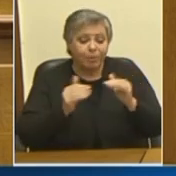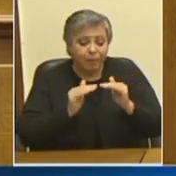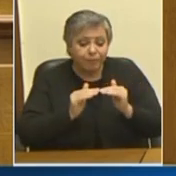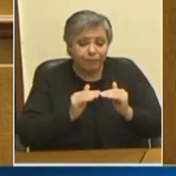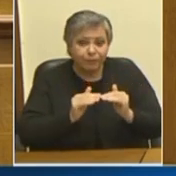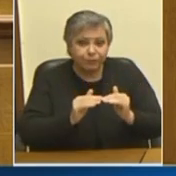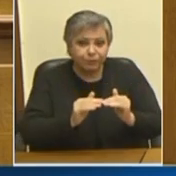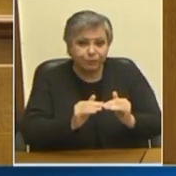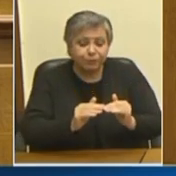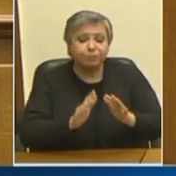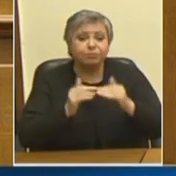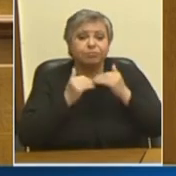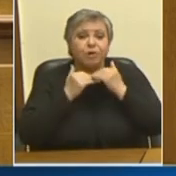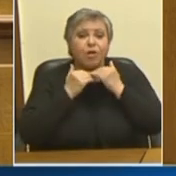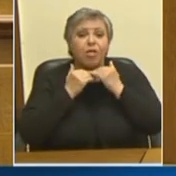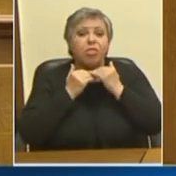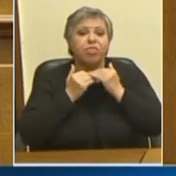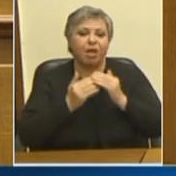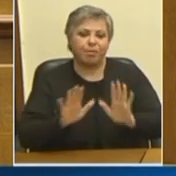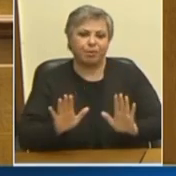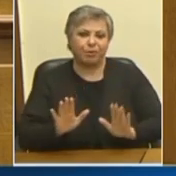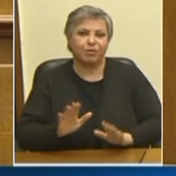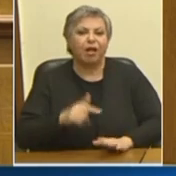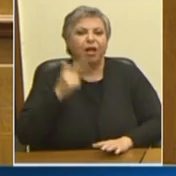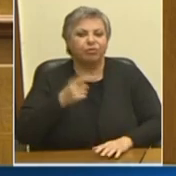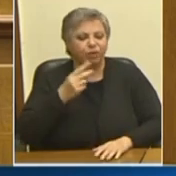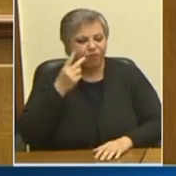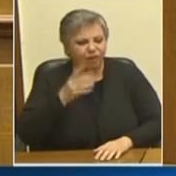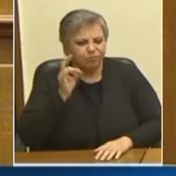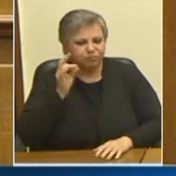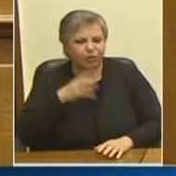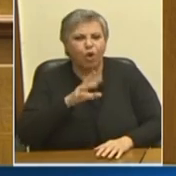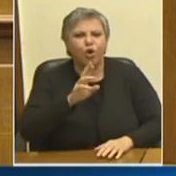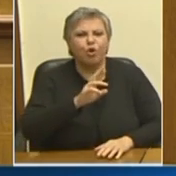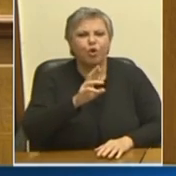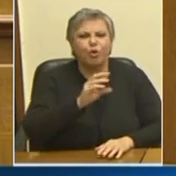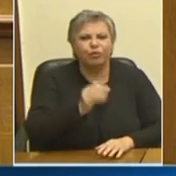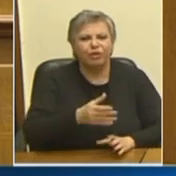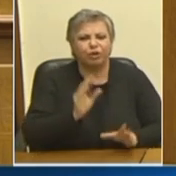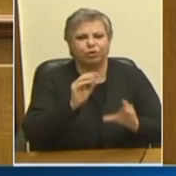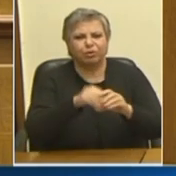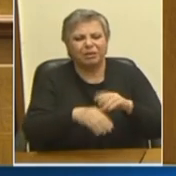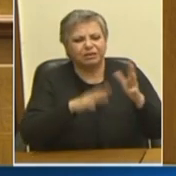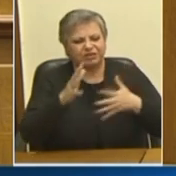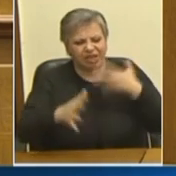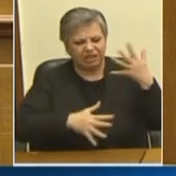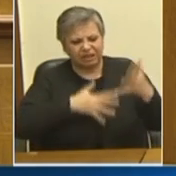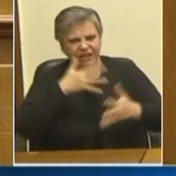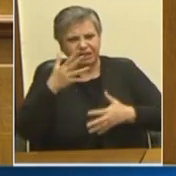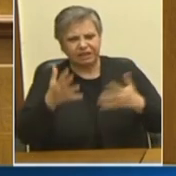ανταγωνιστούν με αυτούς τους μέσα τους ρουβίκονες, τις κομματικοποιήσεις και όλα αυτά τα έσκη που γίνονται μέσα στα